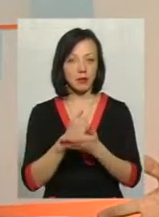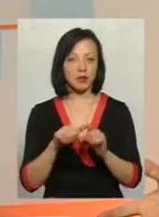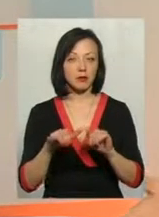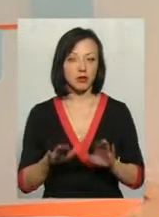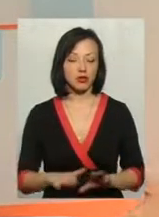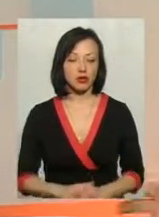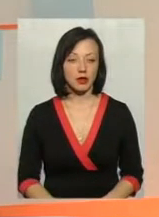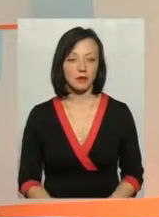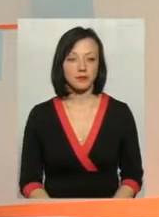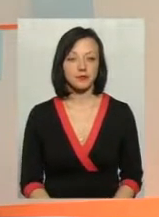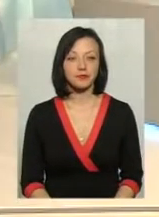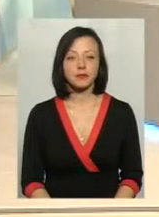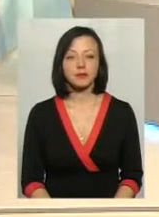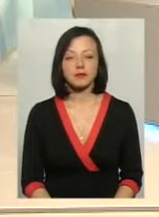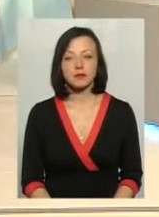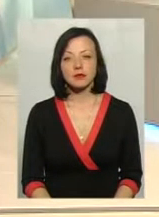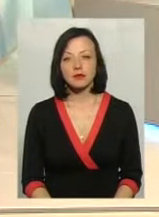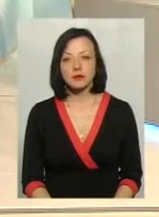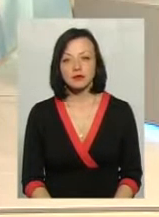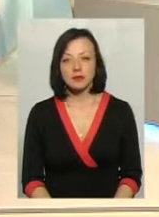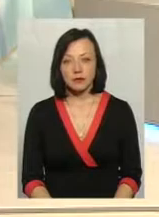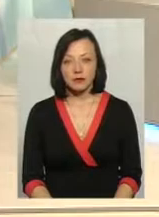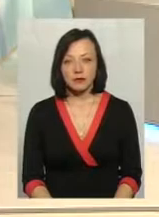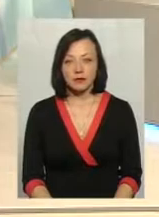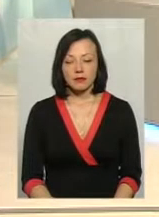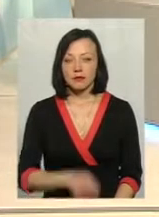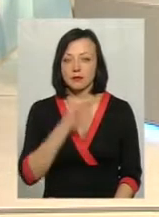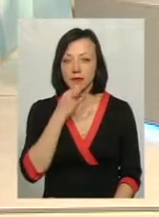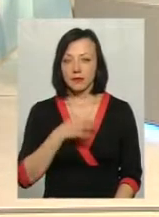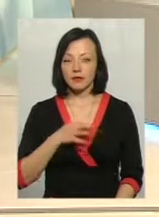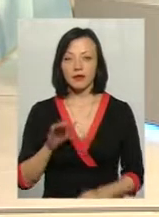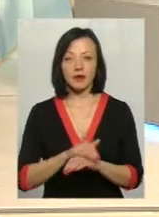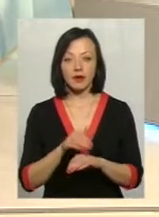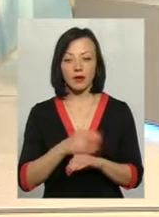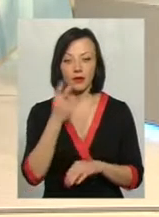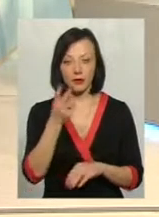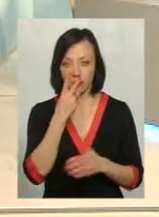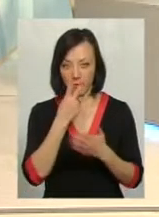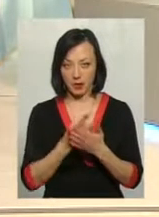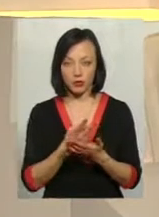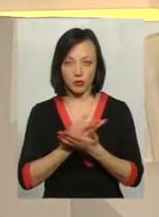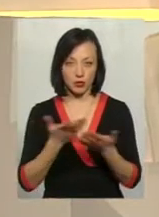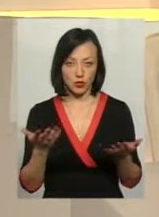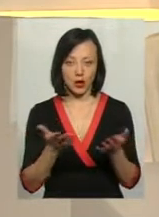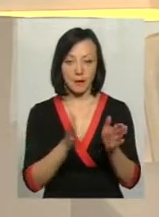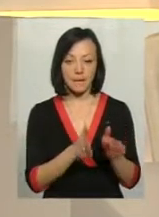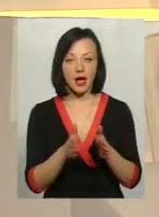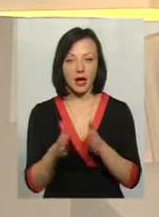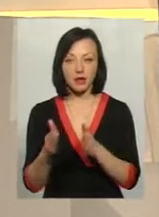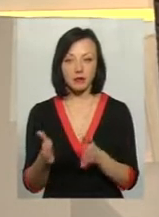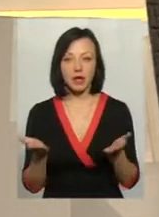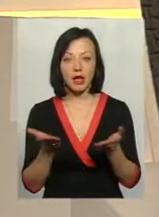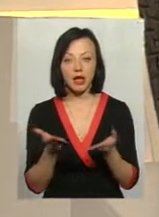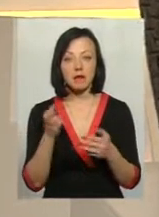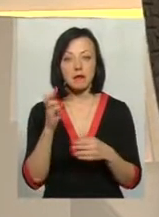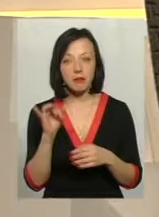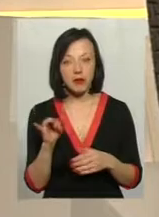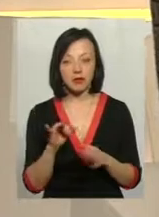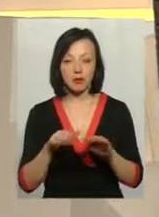рішення. Скажіть, будь ласка, чи бачите ви прозорий на сьогодні механізм, який би вже